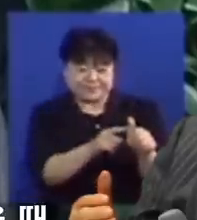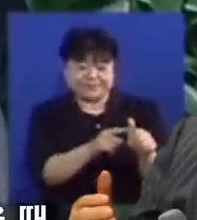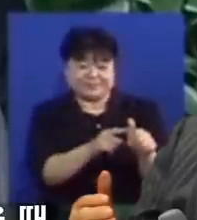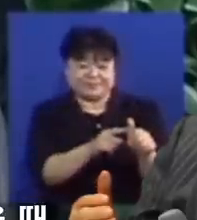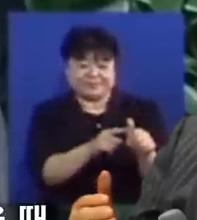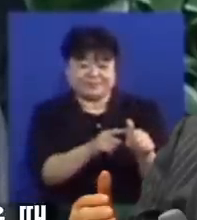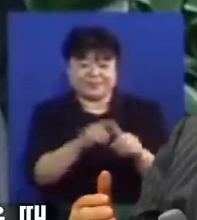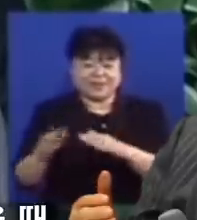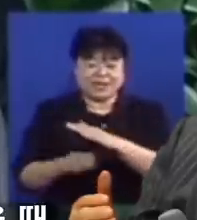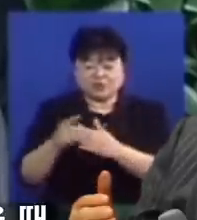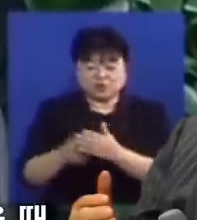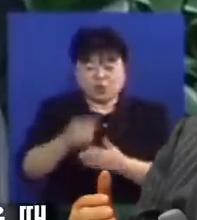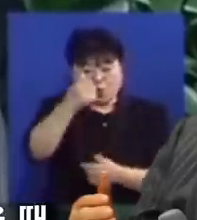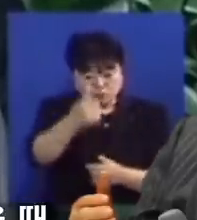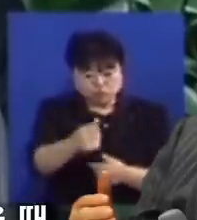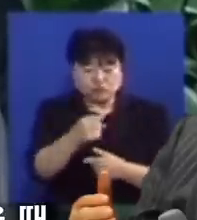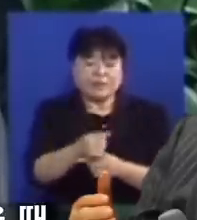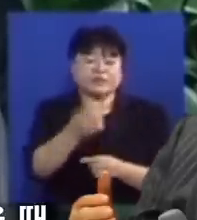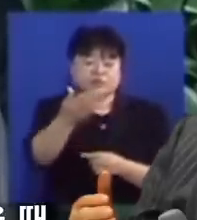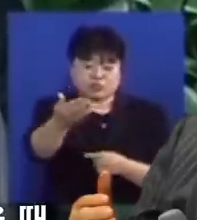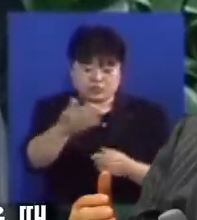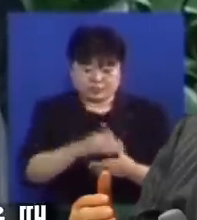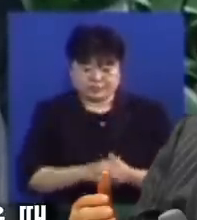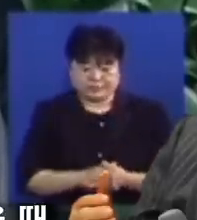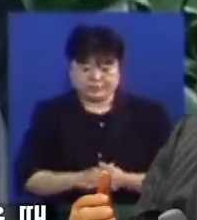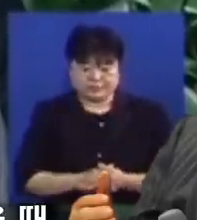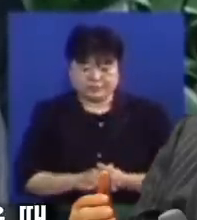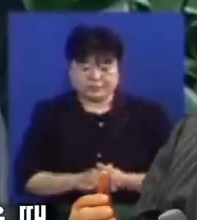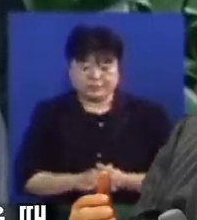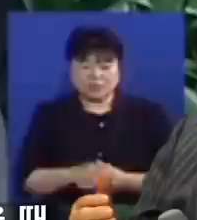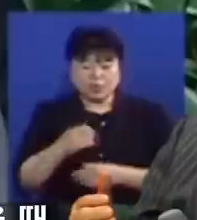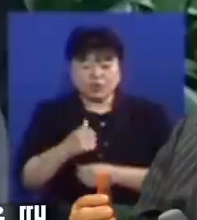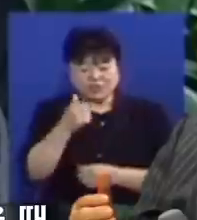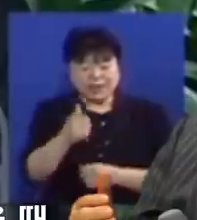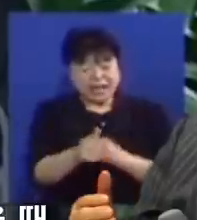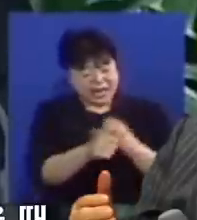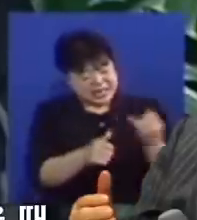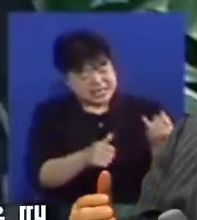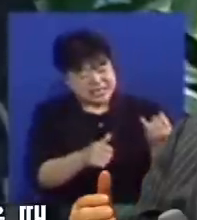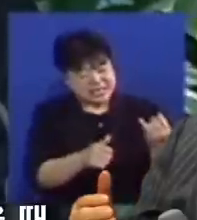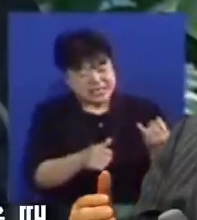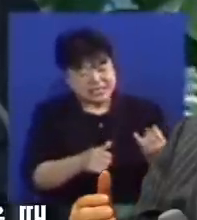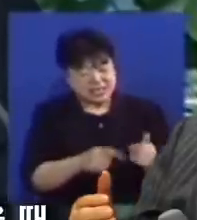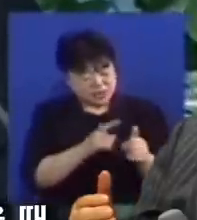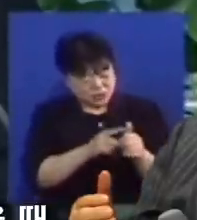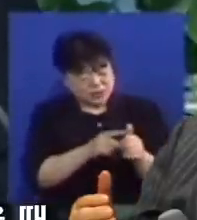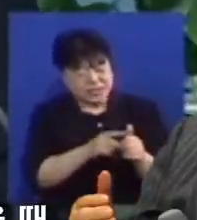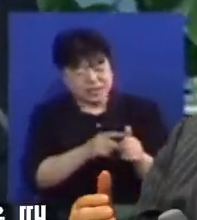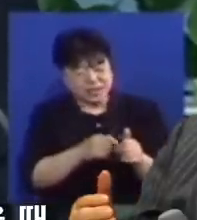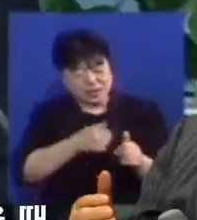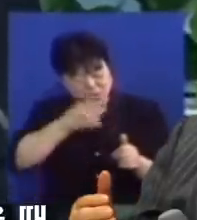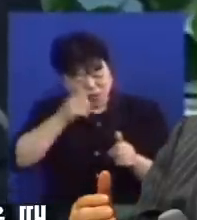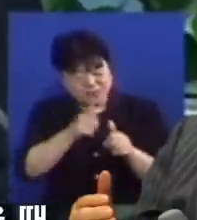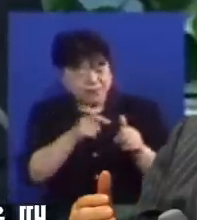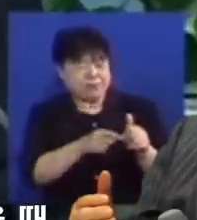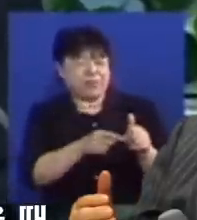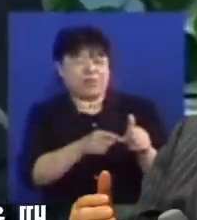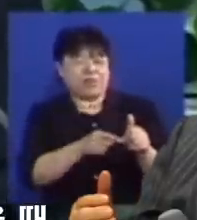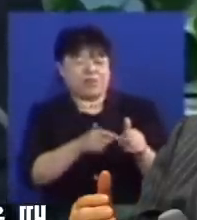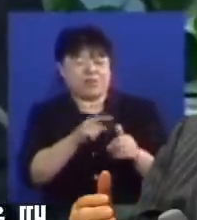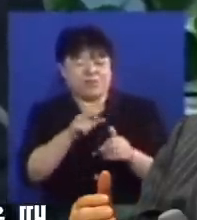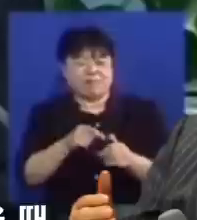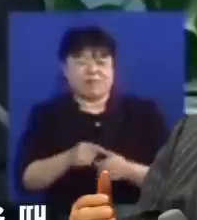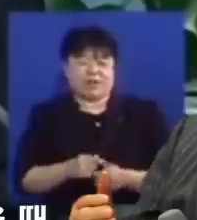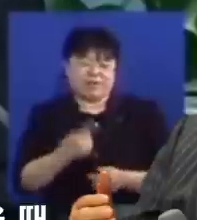요셉을 가정 총무로 삼았습니다. 그런데 보디바르의 아내가 요셉을 보고 마음에 흑심을 품고